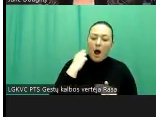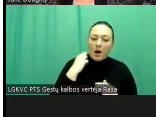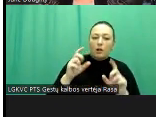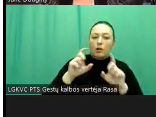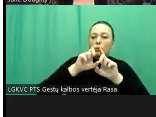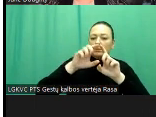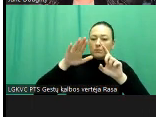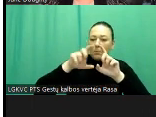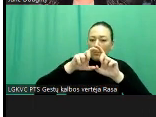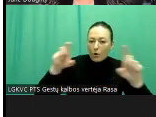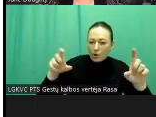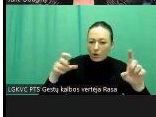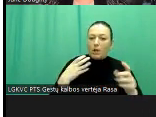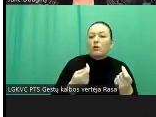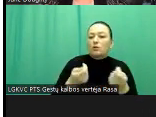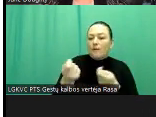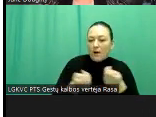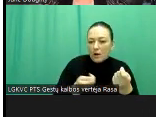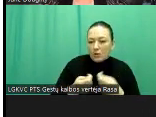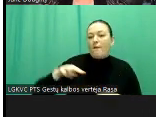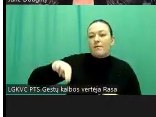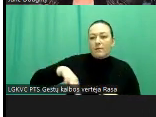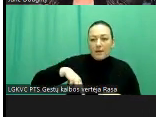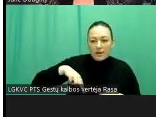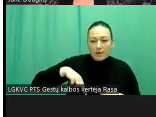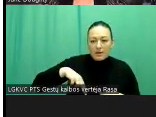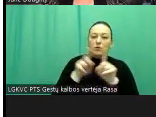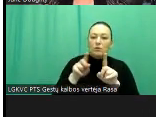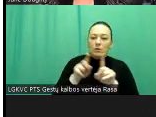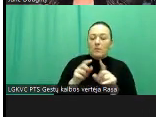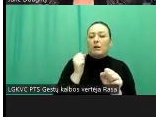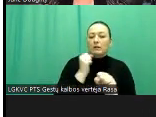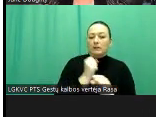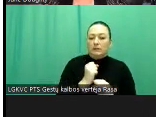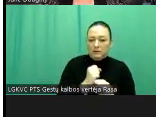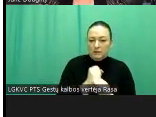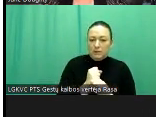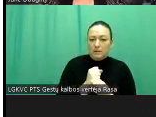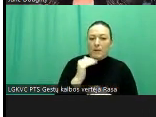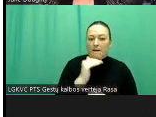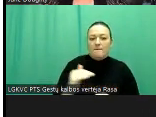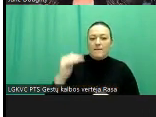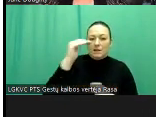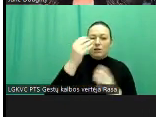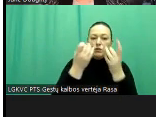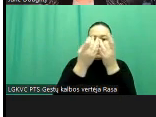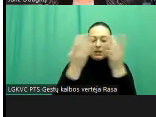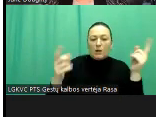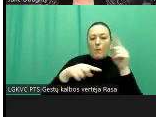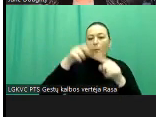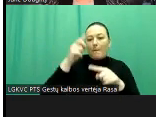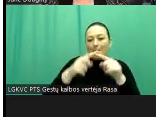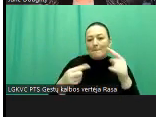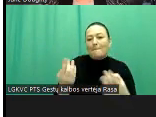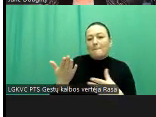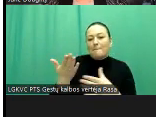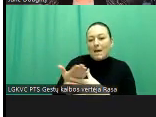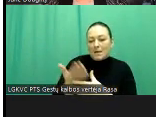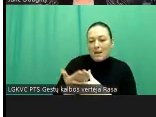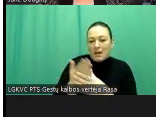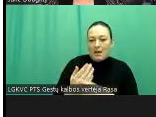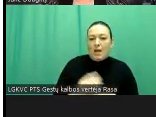mokyklų pagrindinių vadovų, direktoriumi, o taip pat dirba kaip vyresnysis švietimo politikos patarėjas Jungtinės